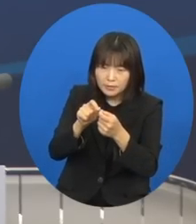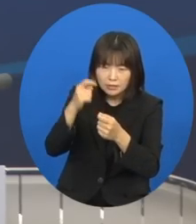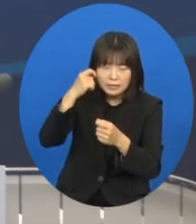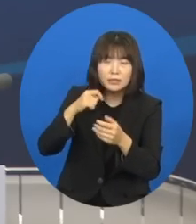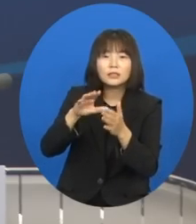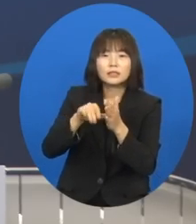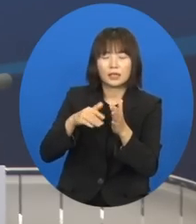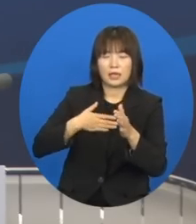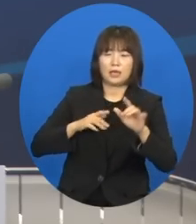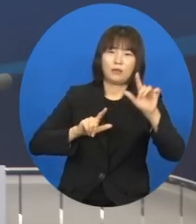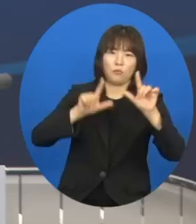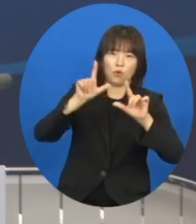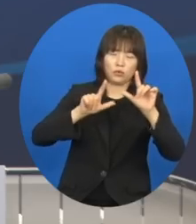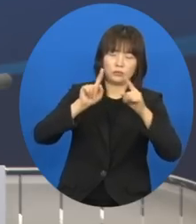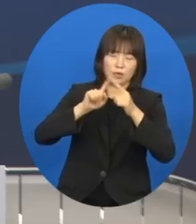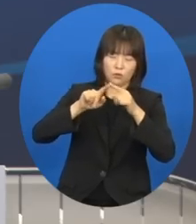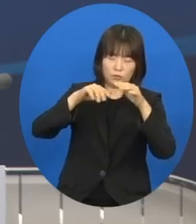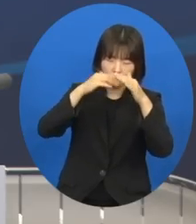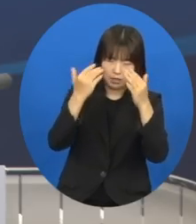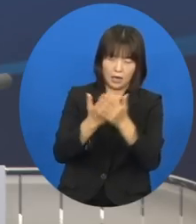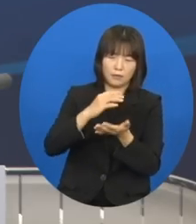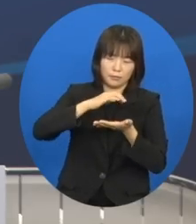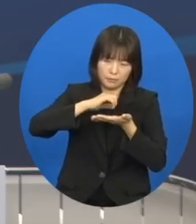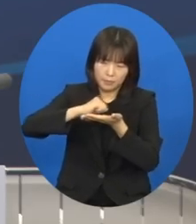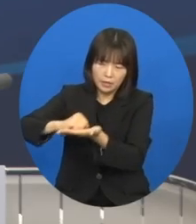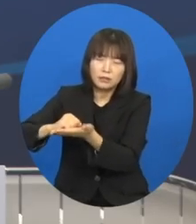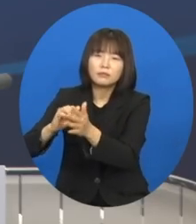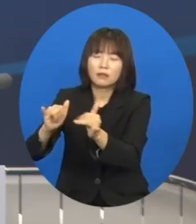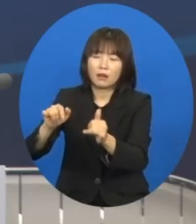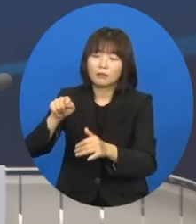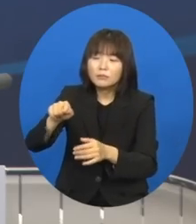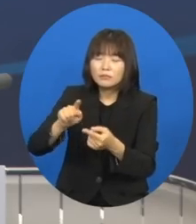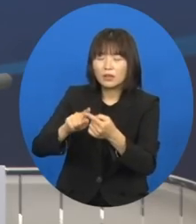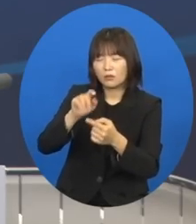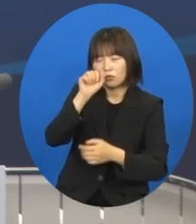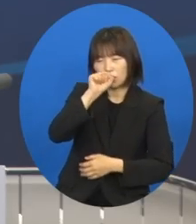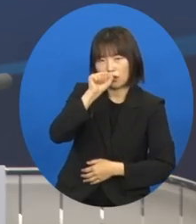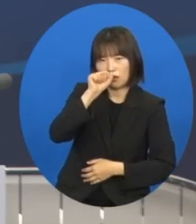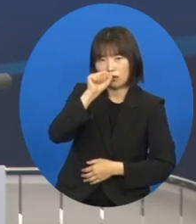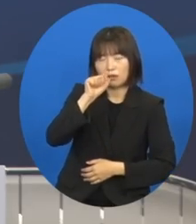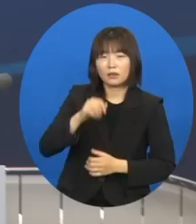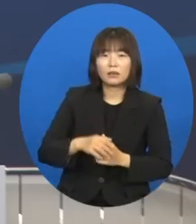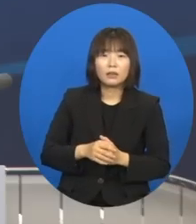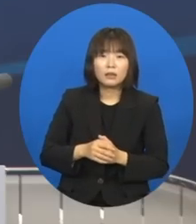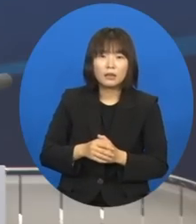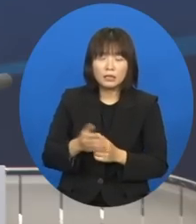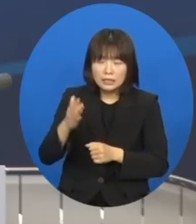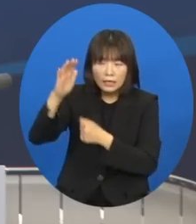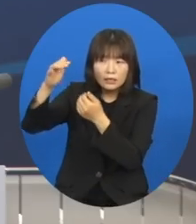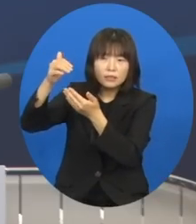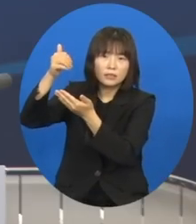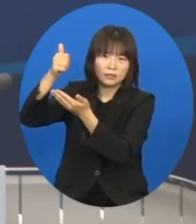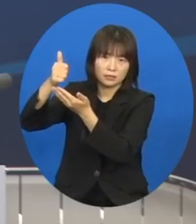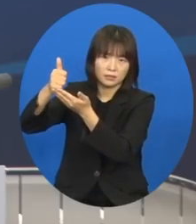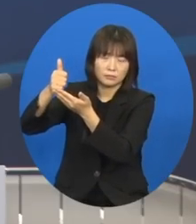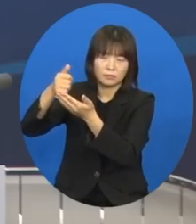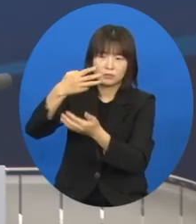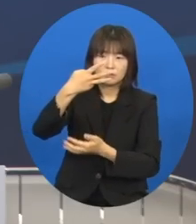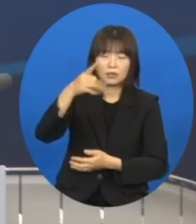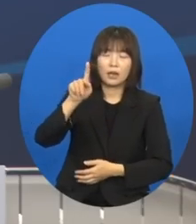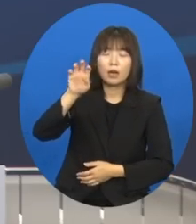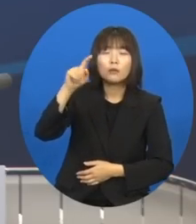나를 있는 그대로 나를 받아주는 사람을 좋아한다는 거예요. 근데 하나님이 라포의 1인자인